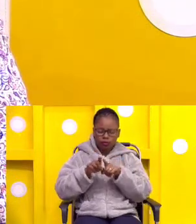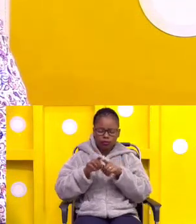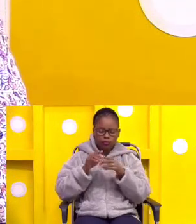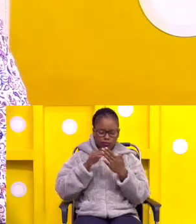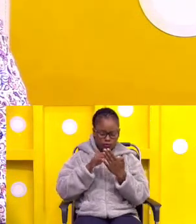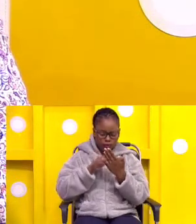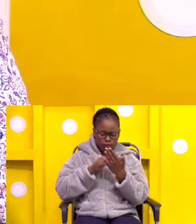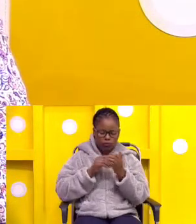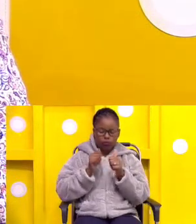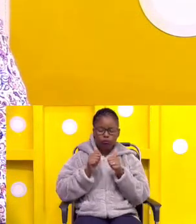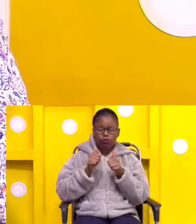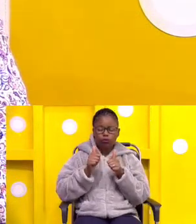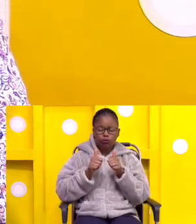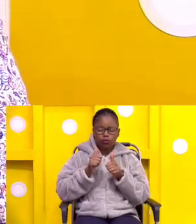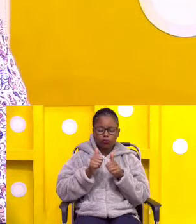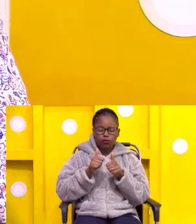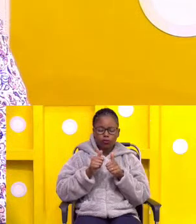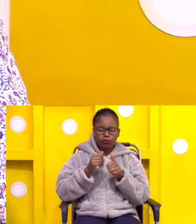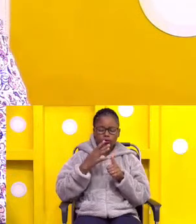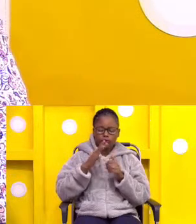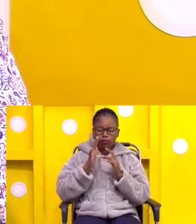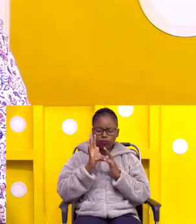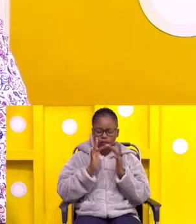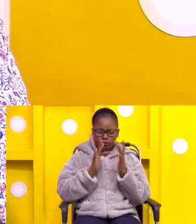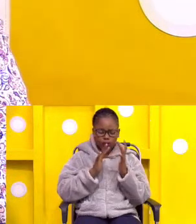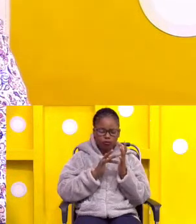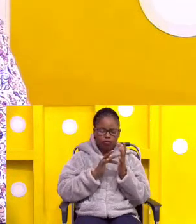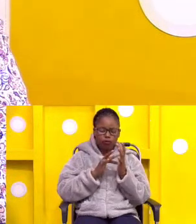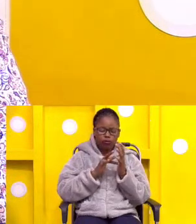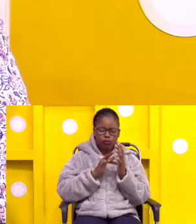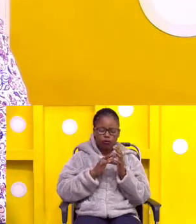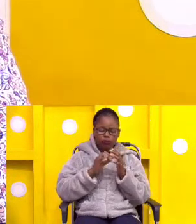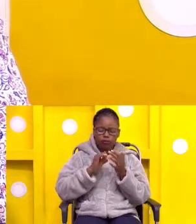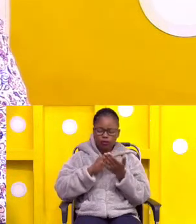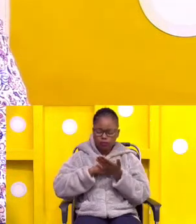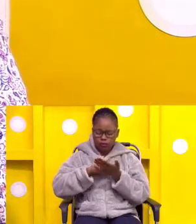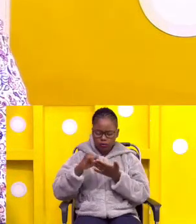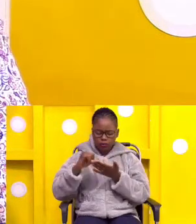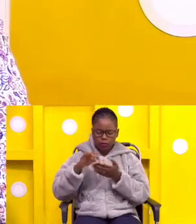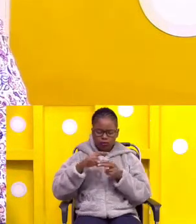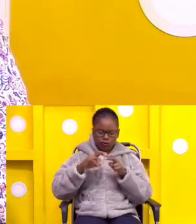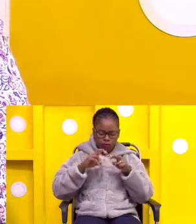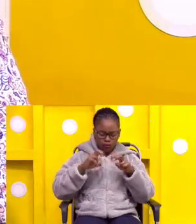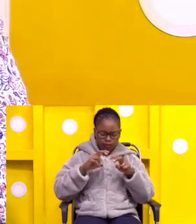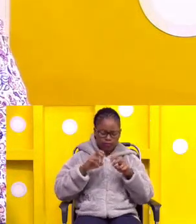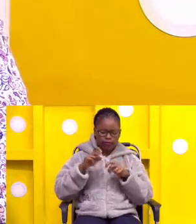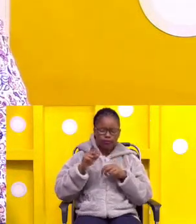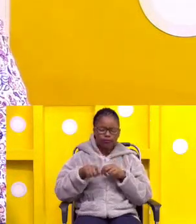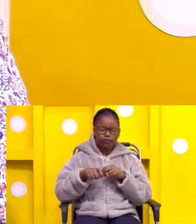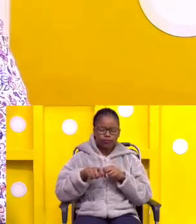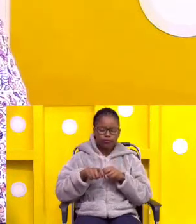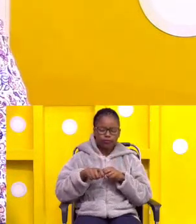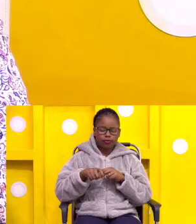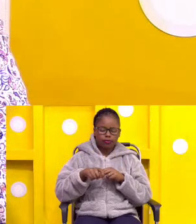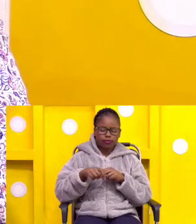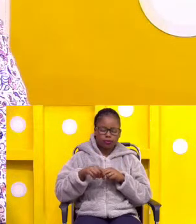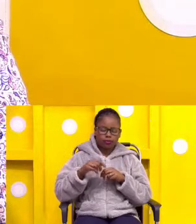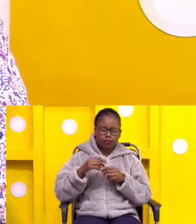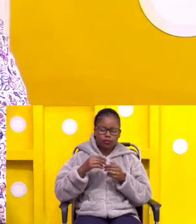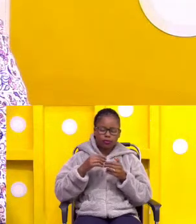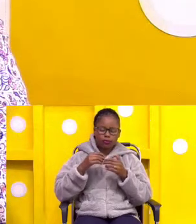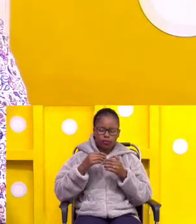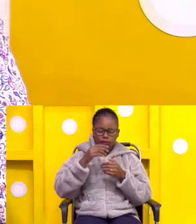kuo. Tuge Jesu nĩ athahũrĩte na Jesu nĩ atheretie. Tũrũmĩrĩre ũyũ mũthamaki wa